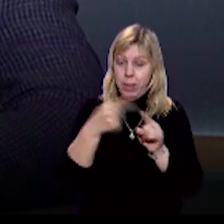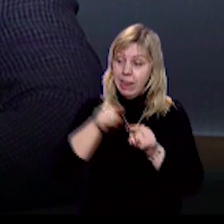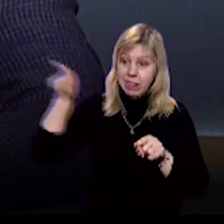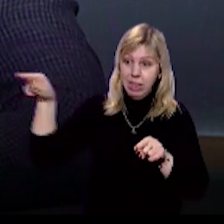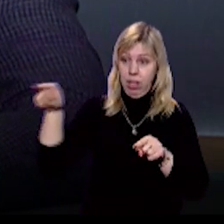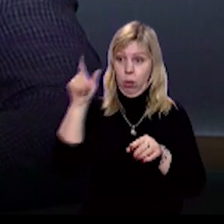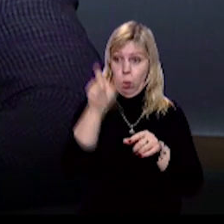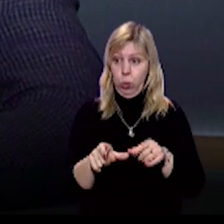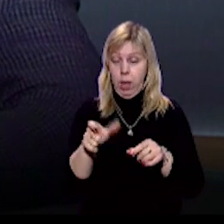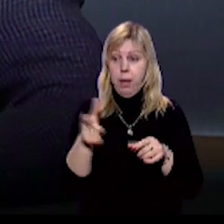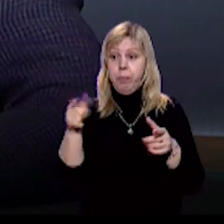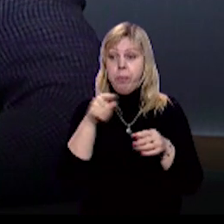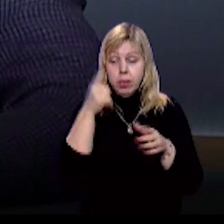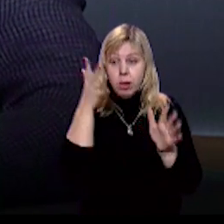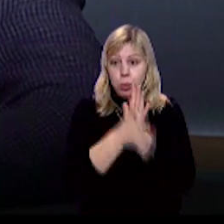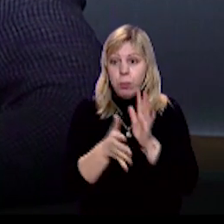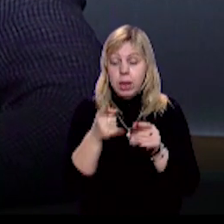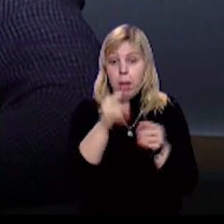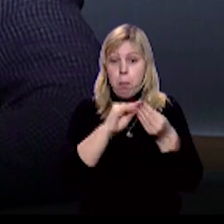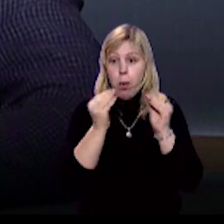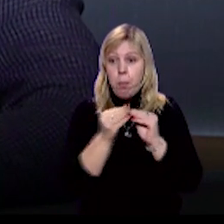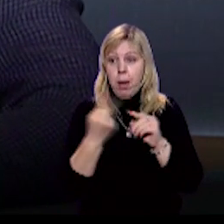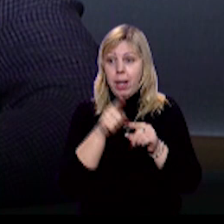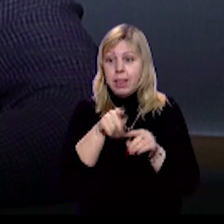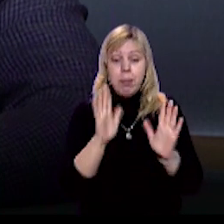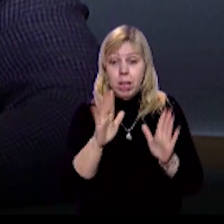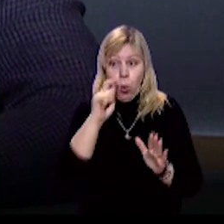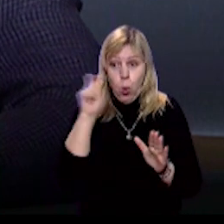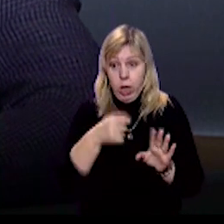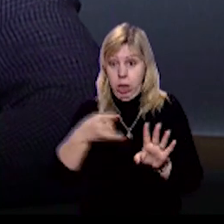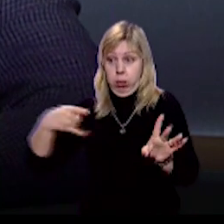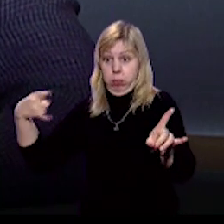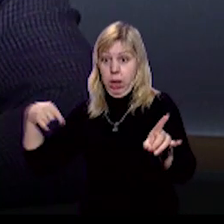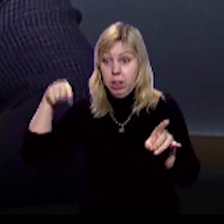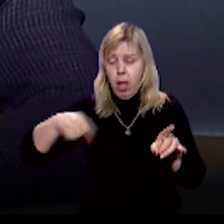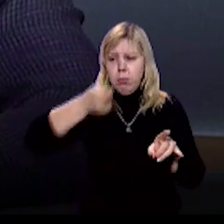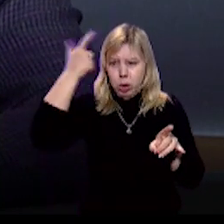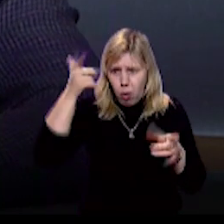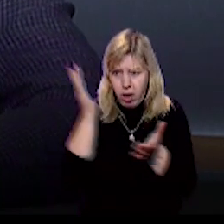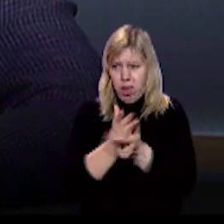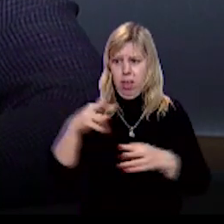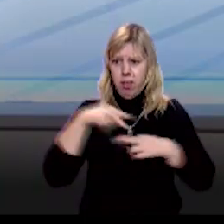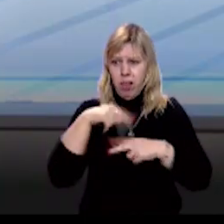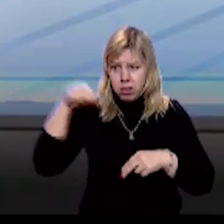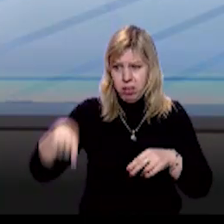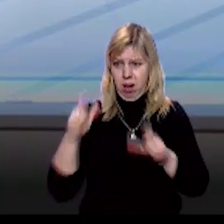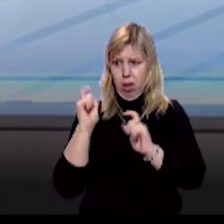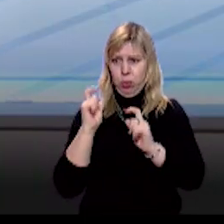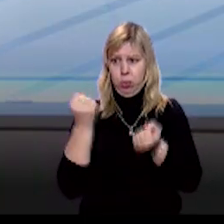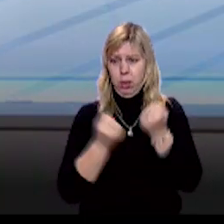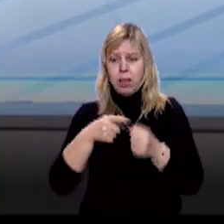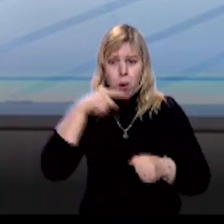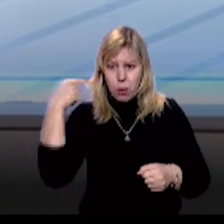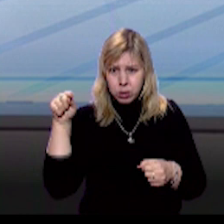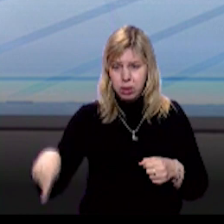людей. Там же, розумієте, проблема, що там не лише українці в черзі, там і словаки, там і угорці, там і росіяни,